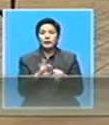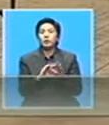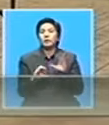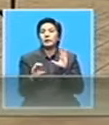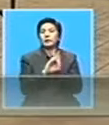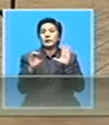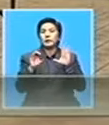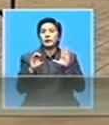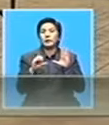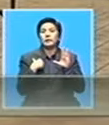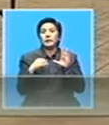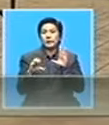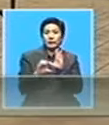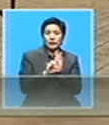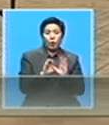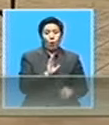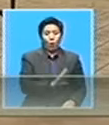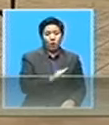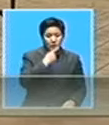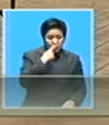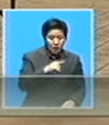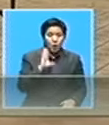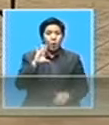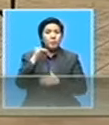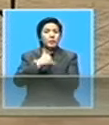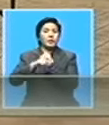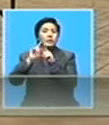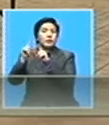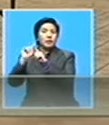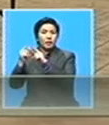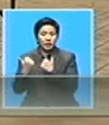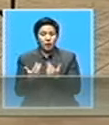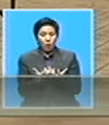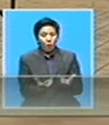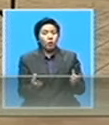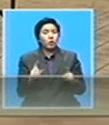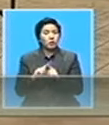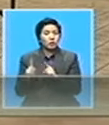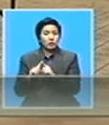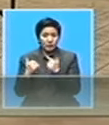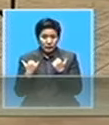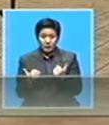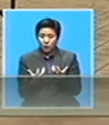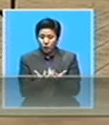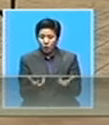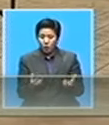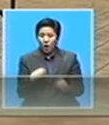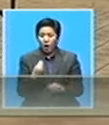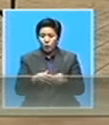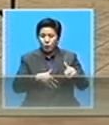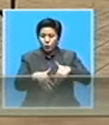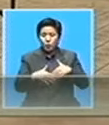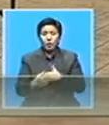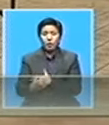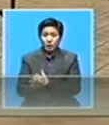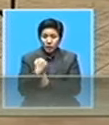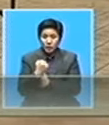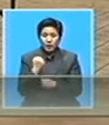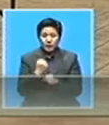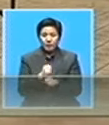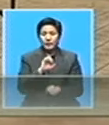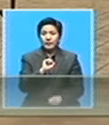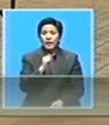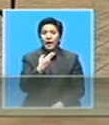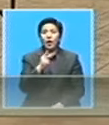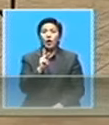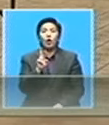พลเอกประยุทธ์จันทร์โอชานายกรัฐมนตรีและหัวหน้าคสช.ย้ำจุดยืนอีกครั้งในรายการคืนความสุขให้คนในชาติเมื่อสุดสัปดาห์ที่ผ่านมา